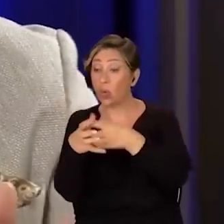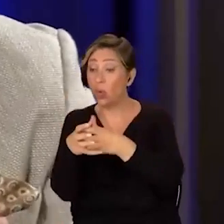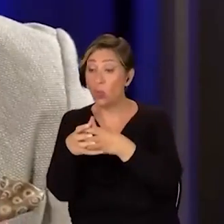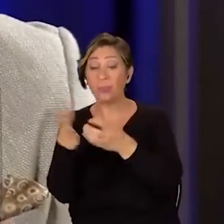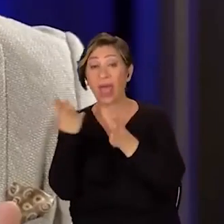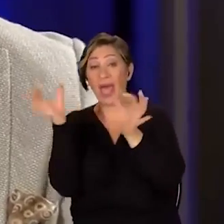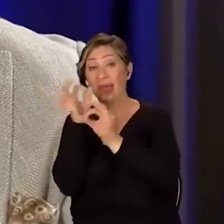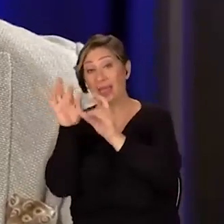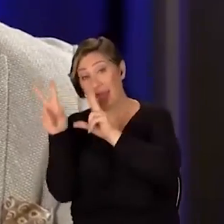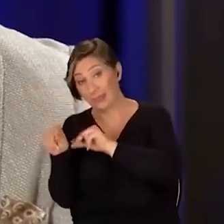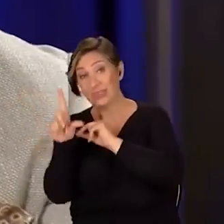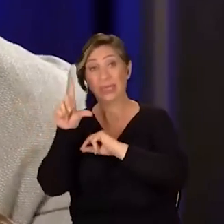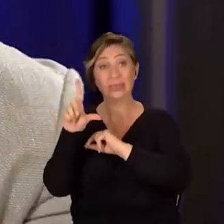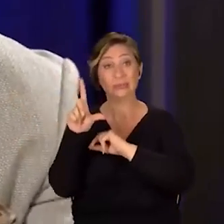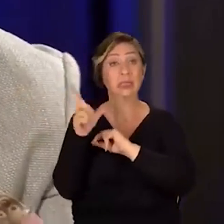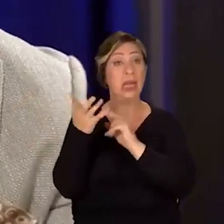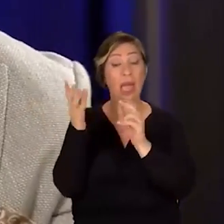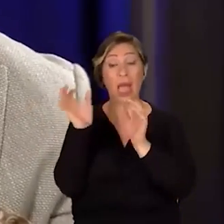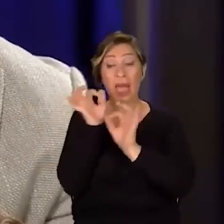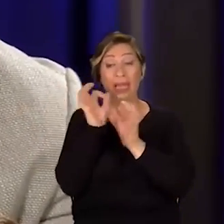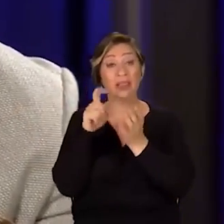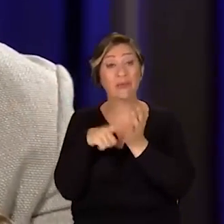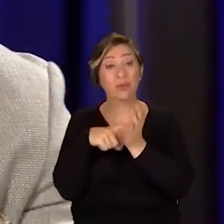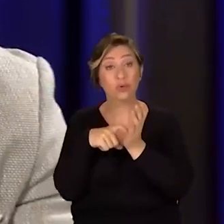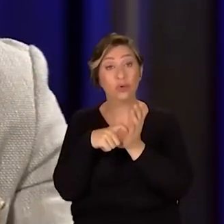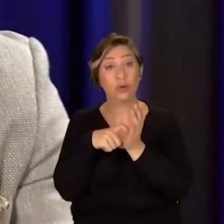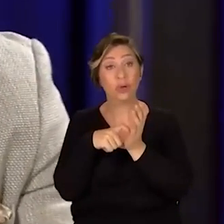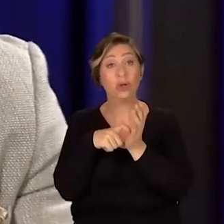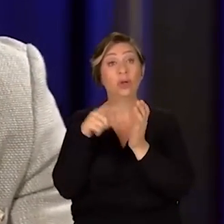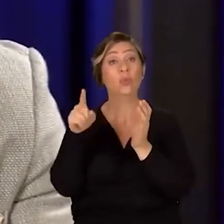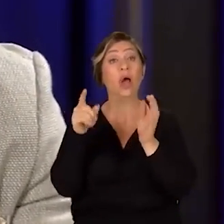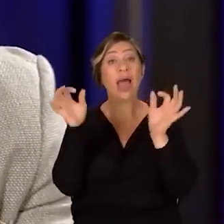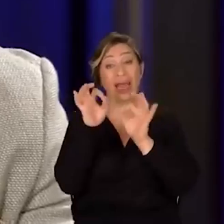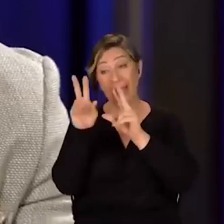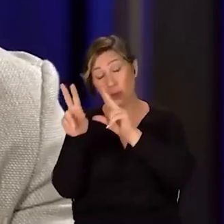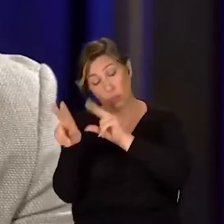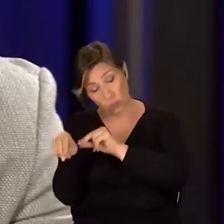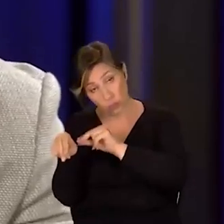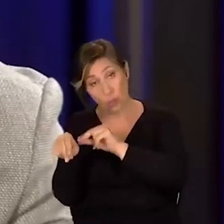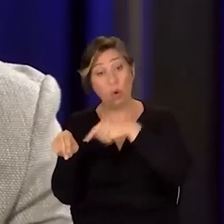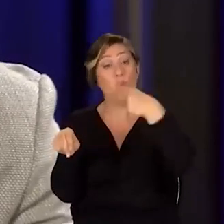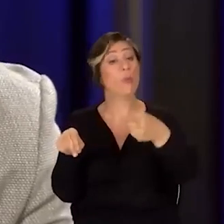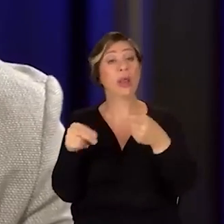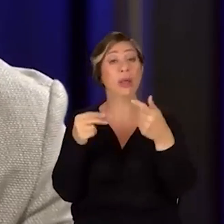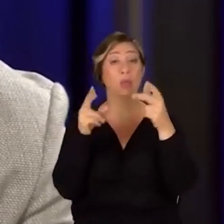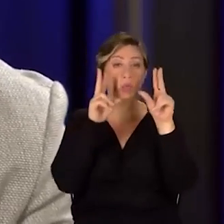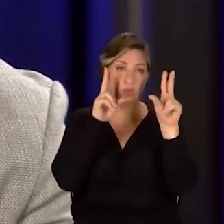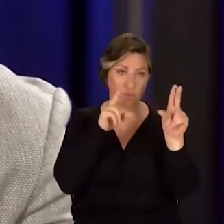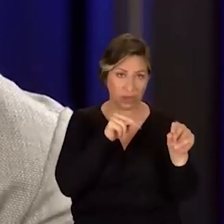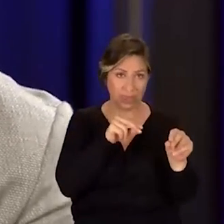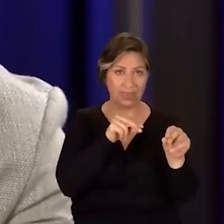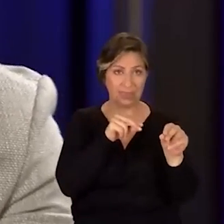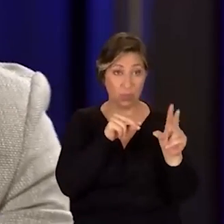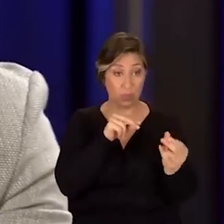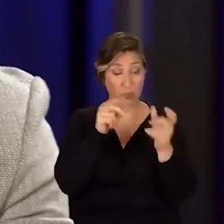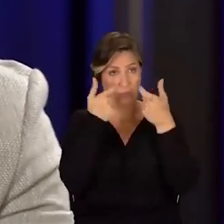insan daha erken yatması lazım. Yani erken tavuklar. Bunların erken yatıp, öbürleri uyuyacaklar. Yani